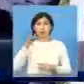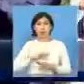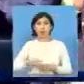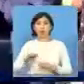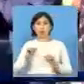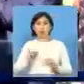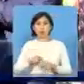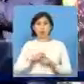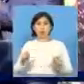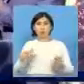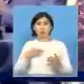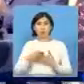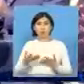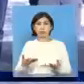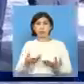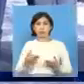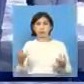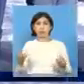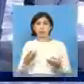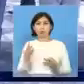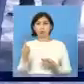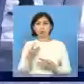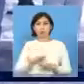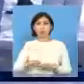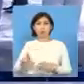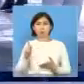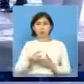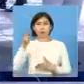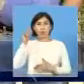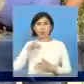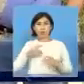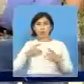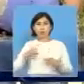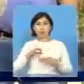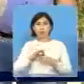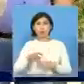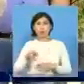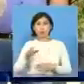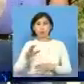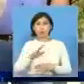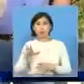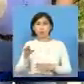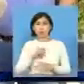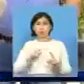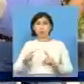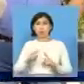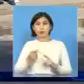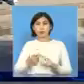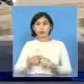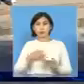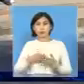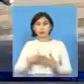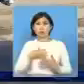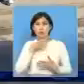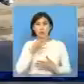право открыто выражать свои требования. Однако общество должно знать культуру проведения митингов. Собравшиеся открыто выражали свои